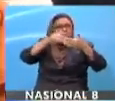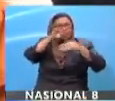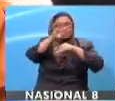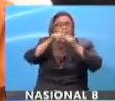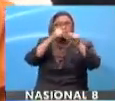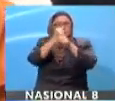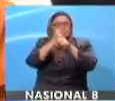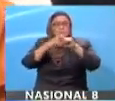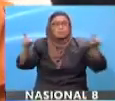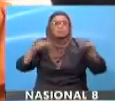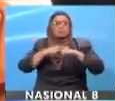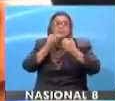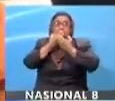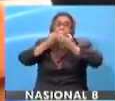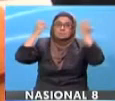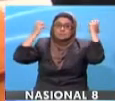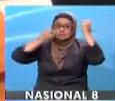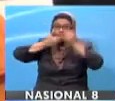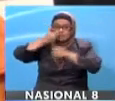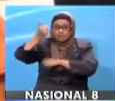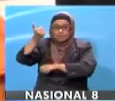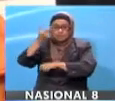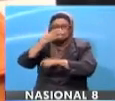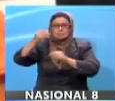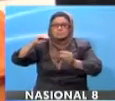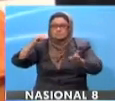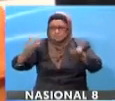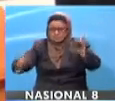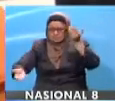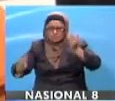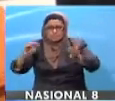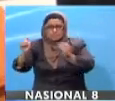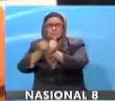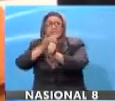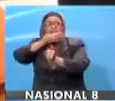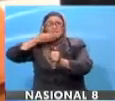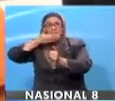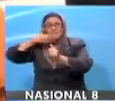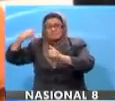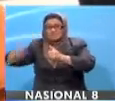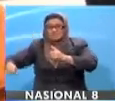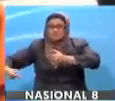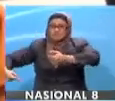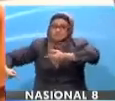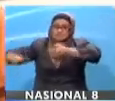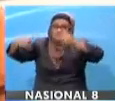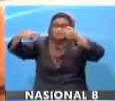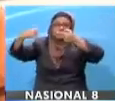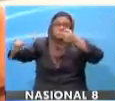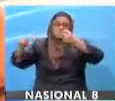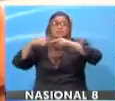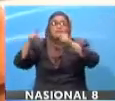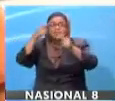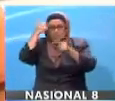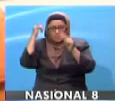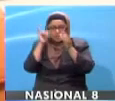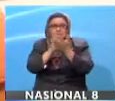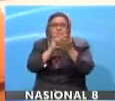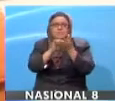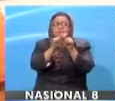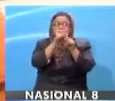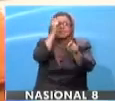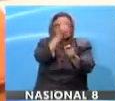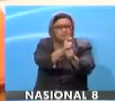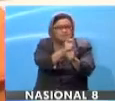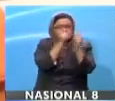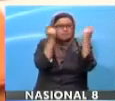lang lagi bagus. Dia lang tu budak-budaknya, you belum boleh lawan lagi, that's why they are in the team. So our game is, you are okay,